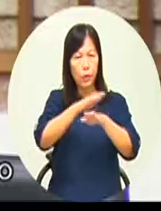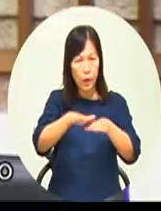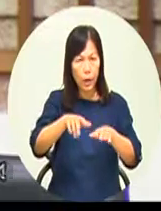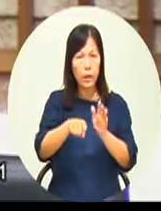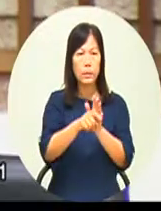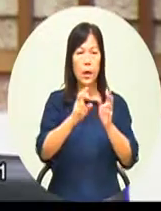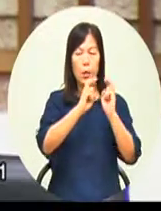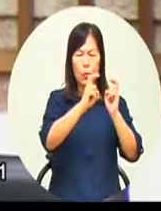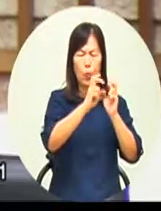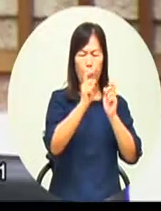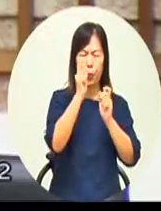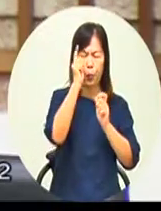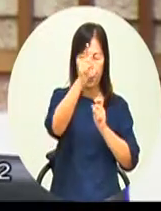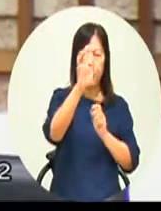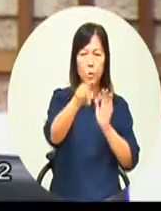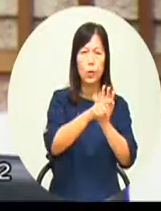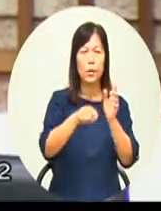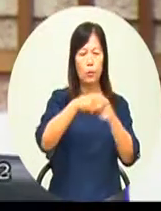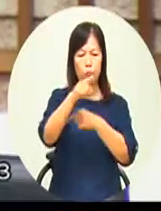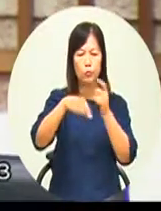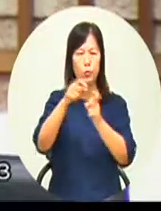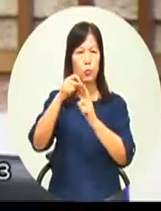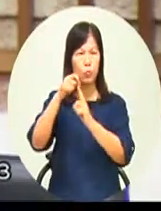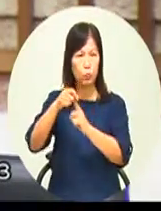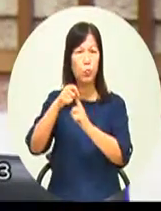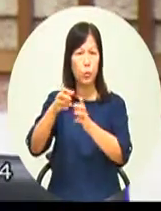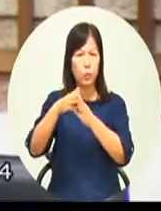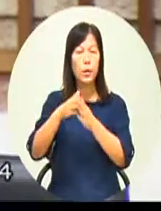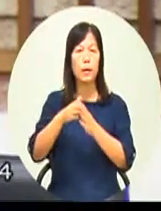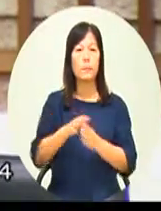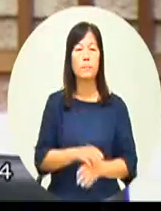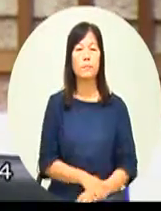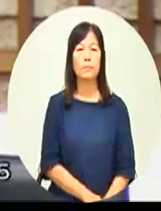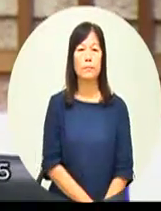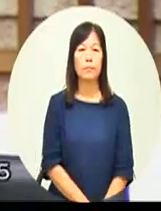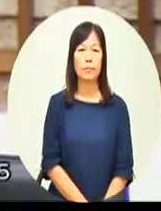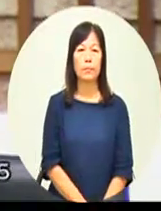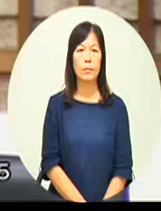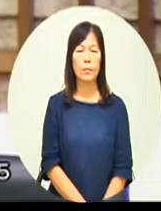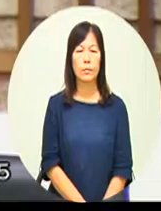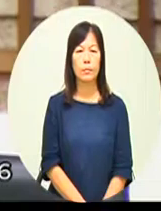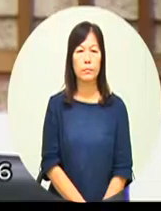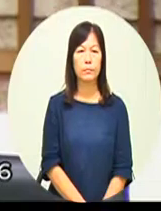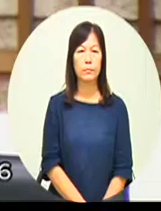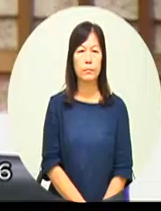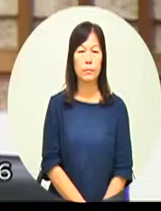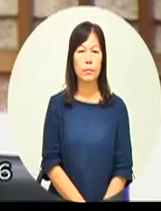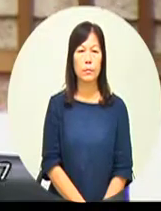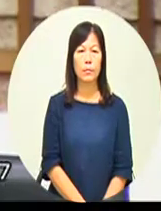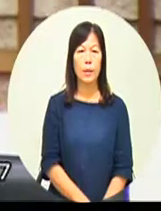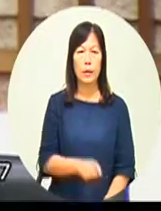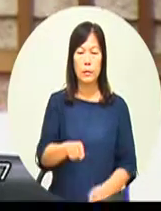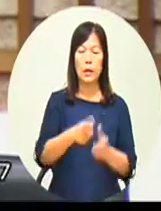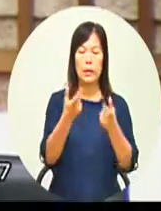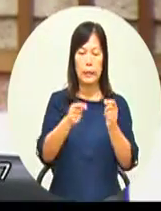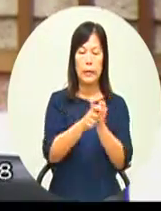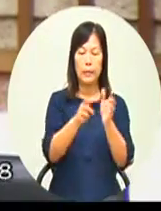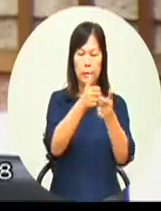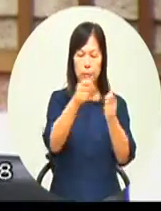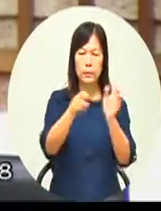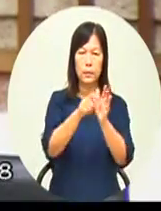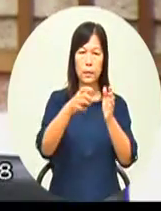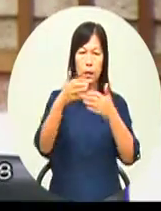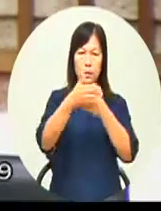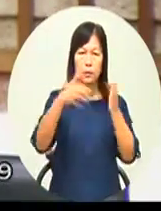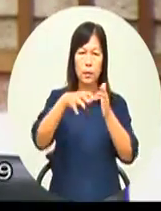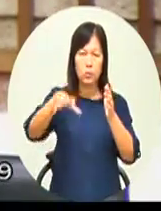离捷运站比较远，还是需要透过转乘的方式才能够到达这个捷运站哦。那我们也很感谢交通局